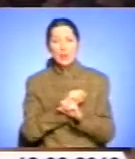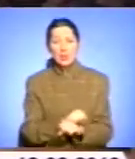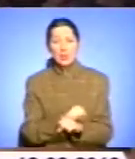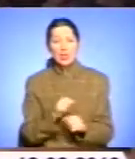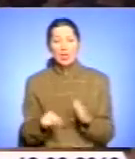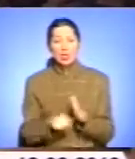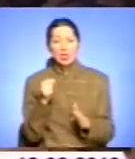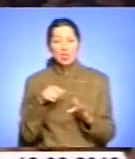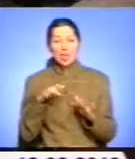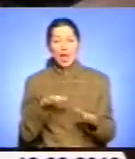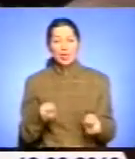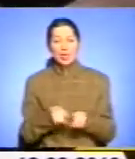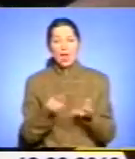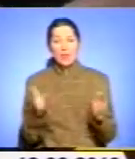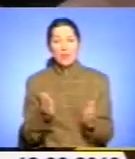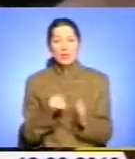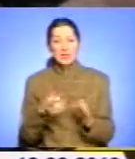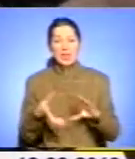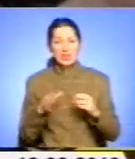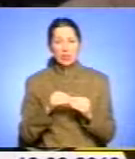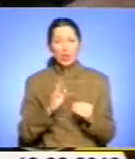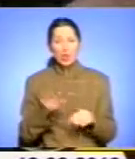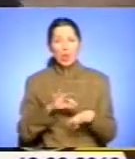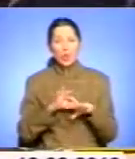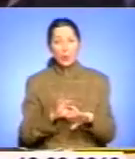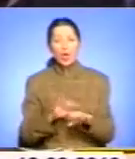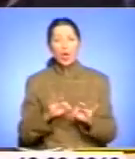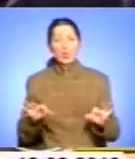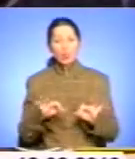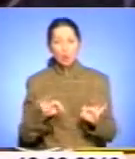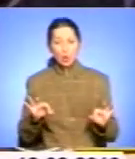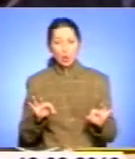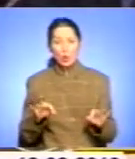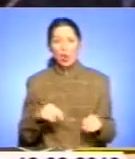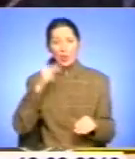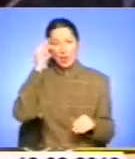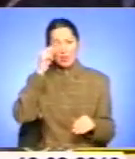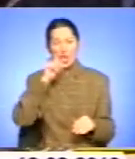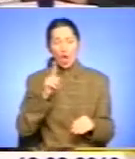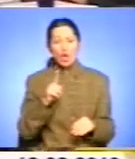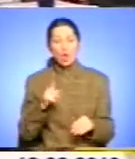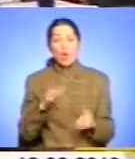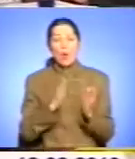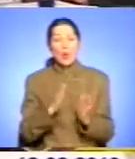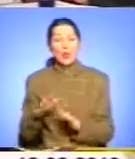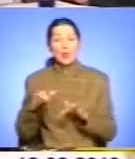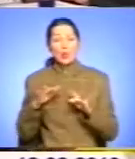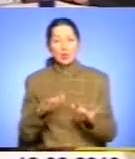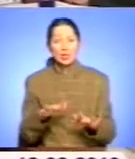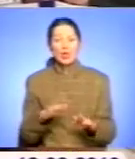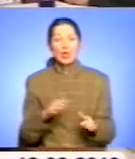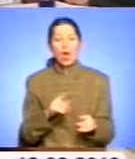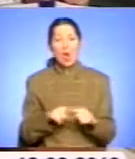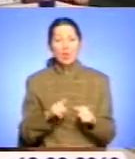актів та мінімізації їх наслідків було проведено інструкторсько-методичне навчання щодо порядку дій оперативно-чергових